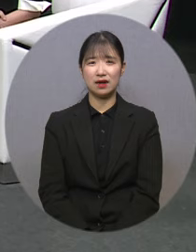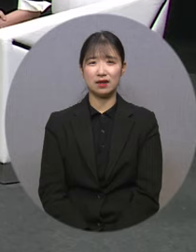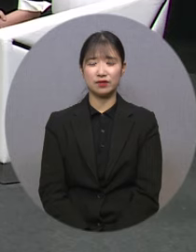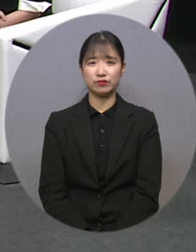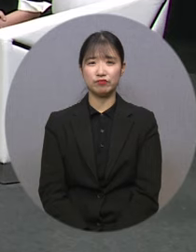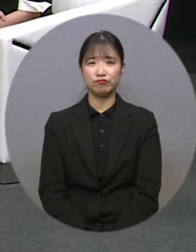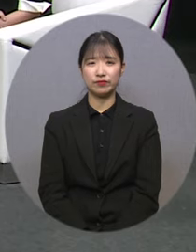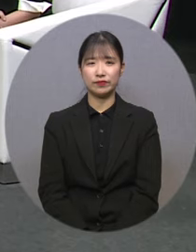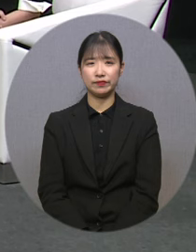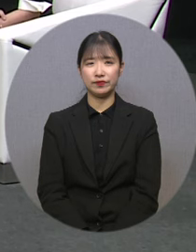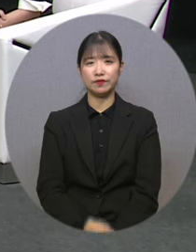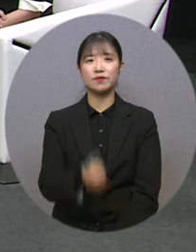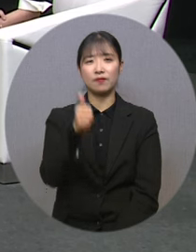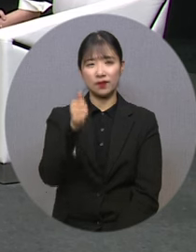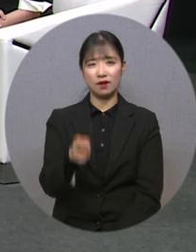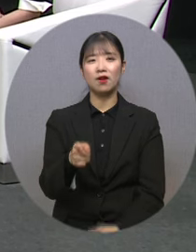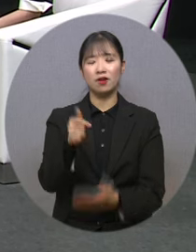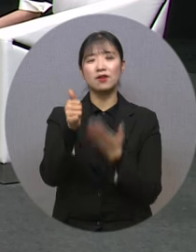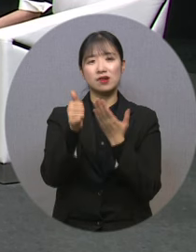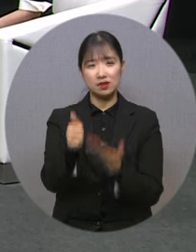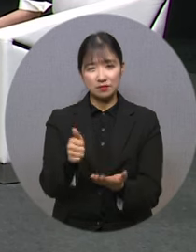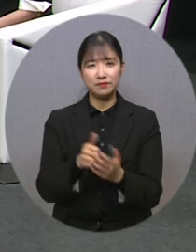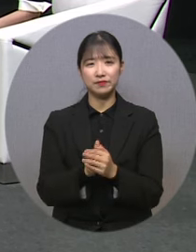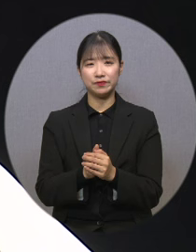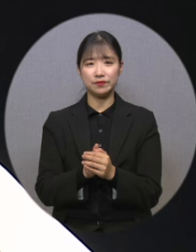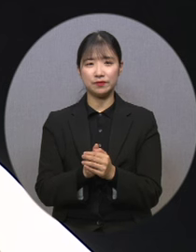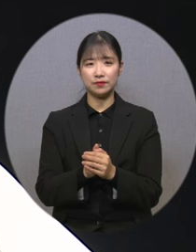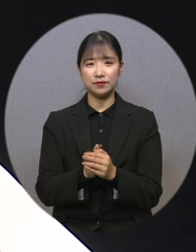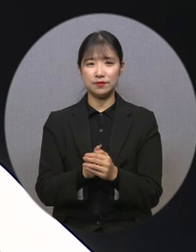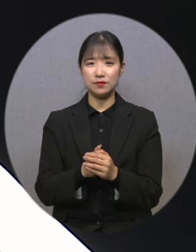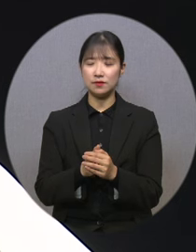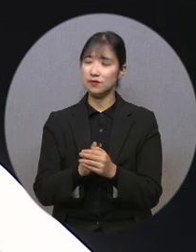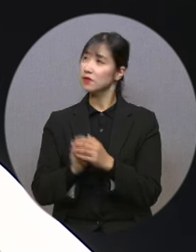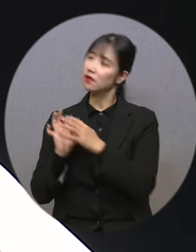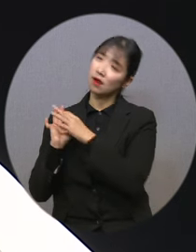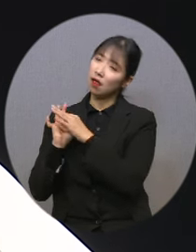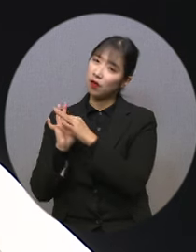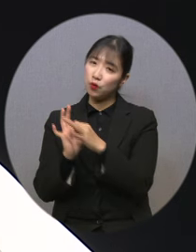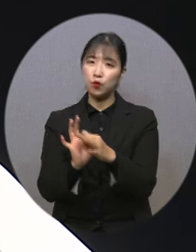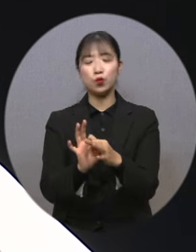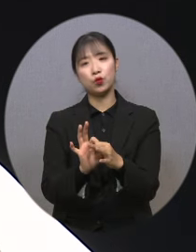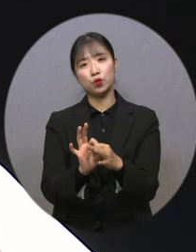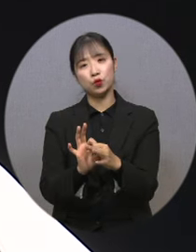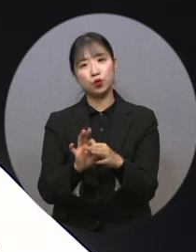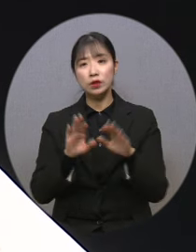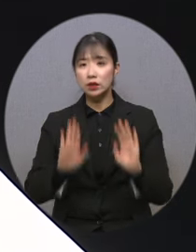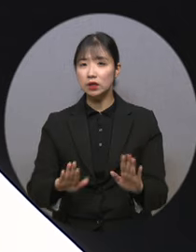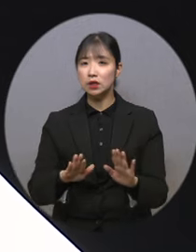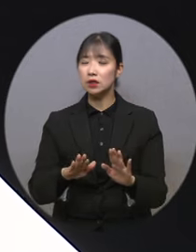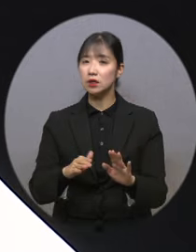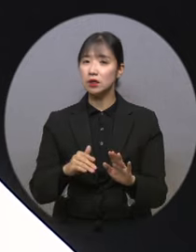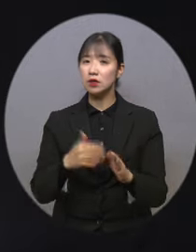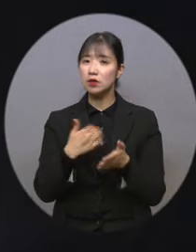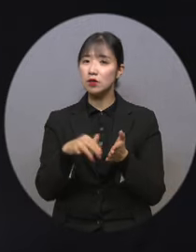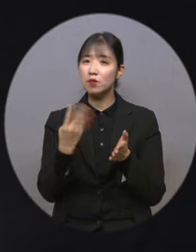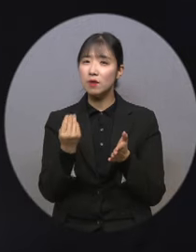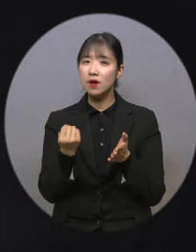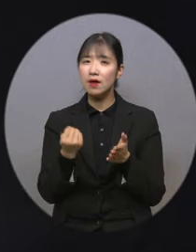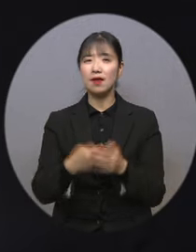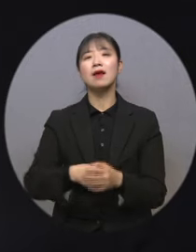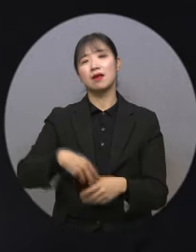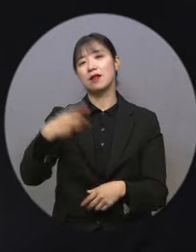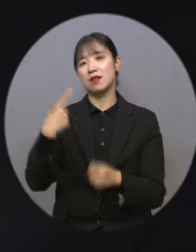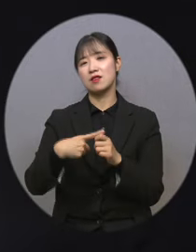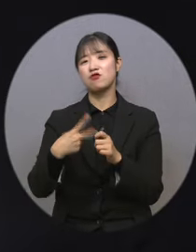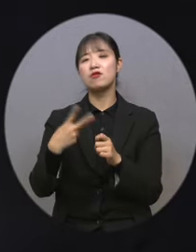에 허브 5 님께서 그동안의 쪽 기본이 지금 몇 번째 세 번째 대통령